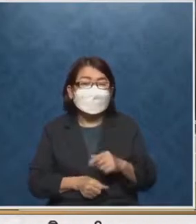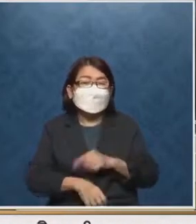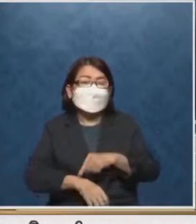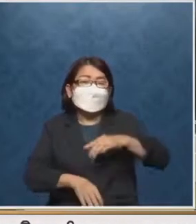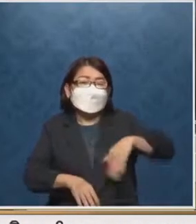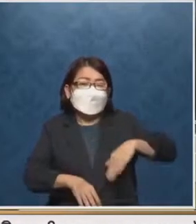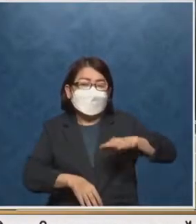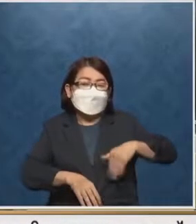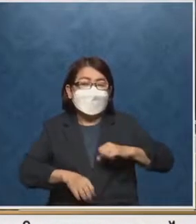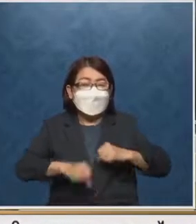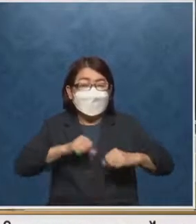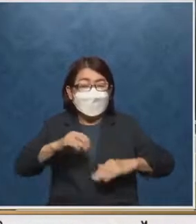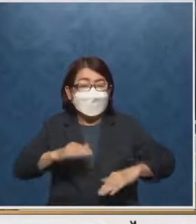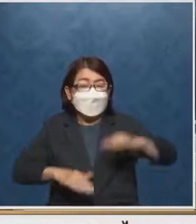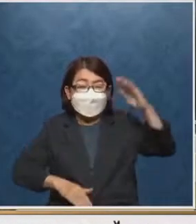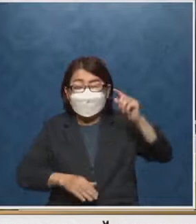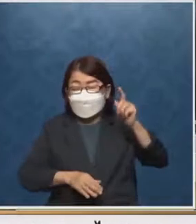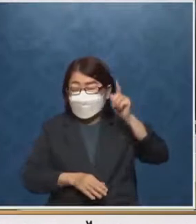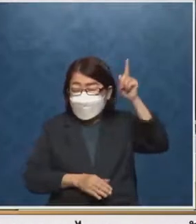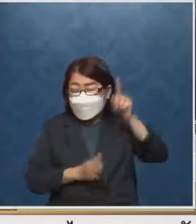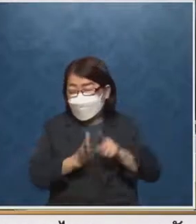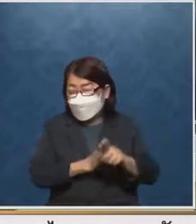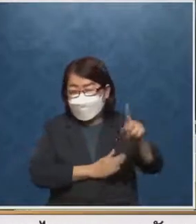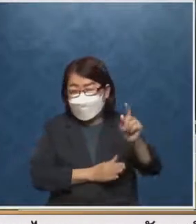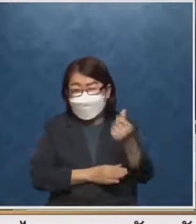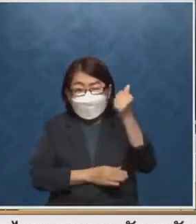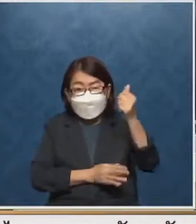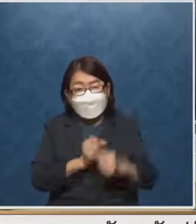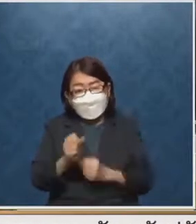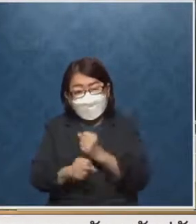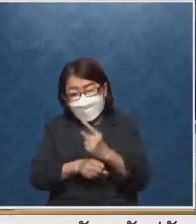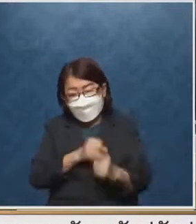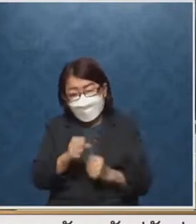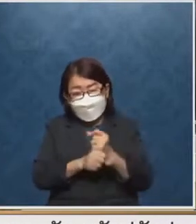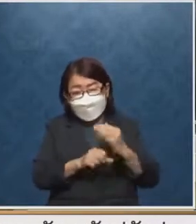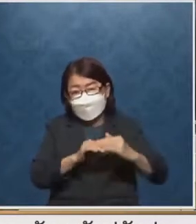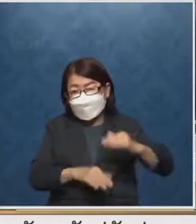คนรุ่นใหม่อย่าลืมว่าคนรุ่นใหม่เนี่ยมันเพิ่มขึ้นเรื่อยๆทุกๆปีนะครับ